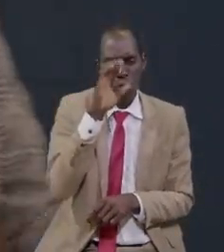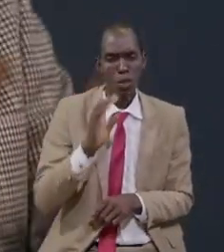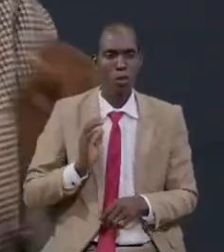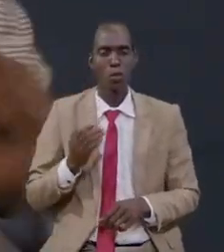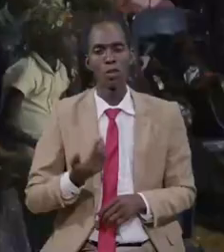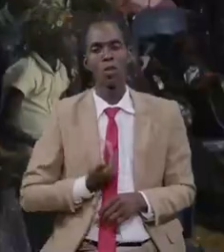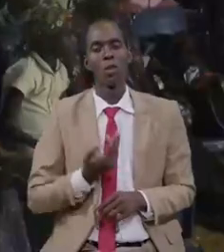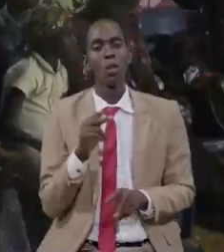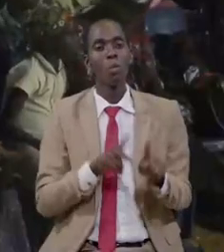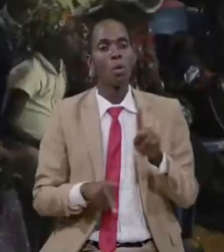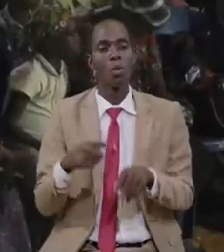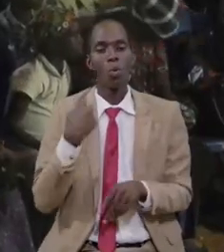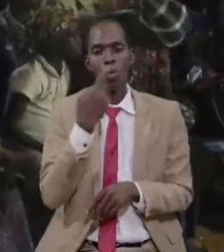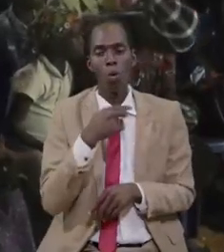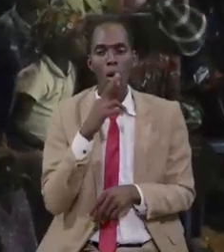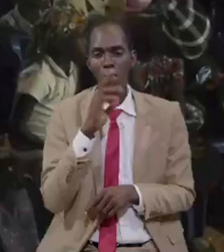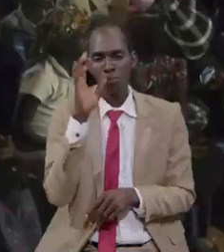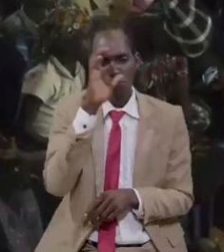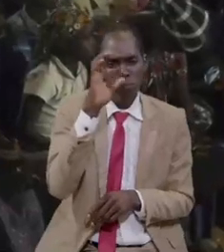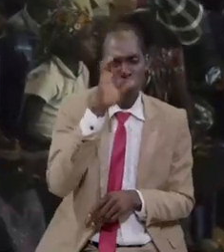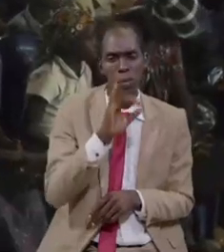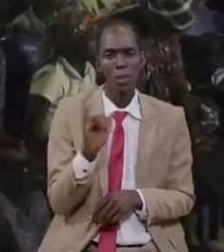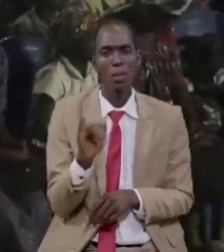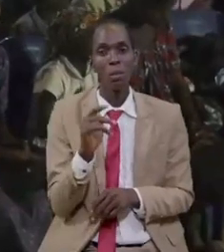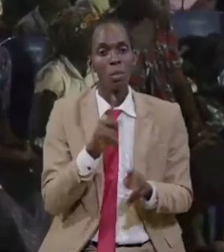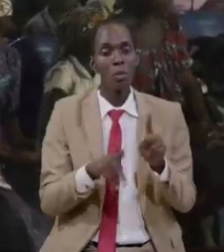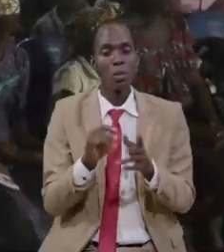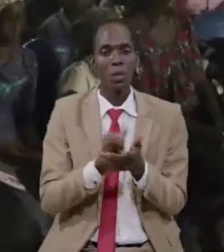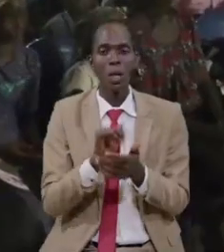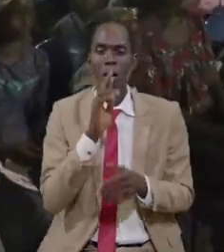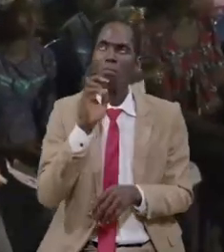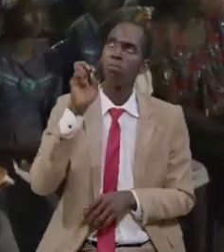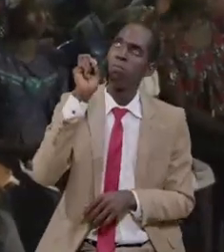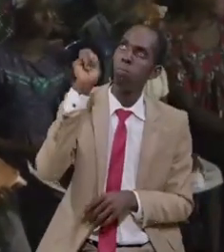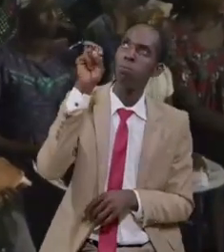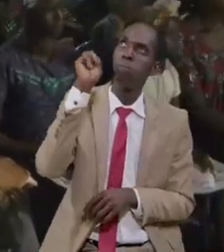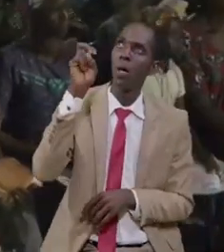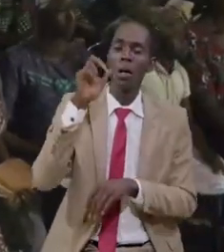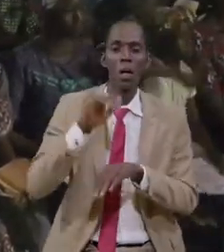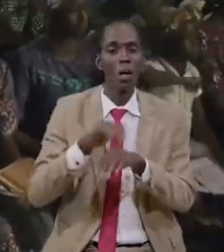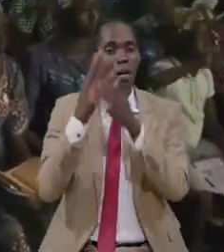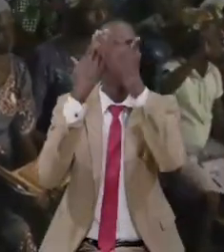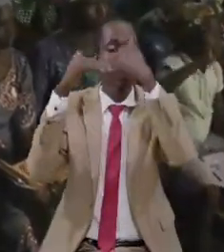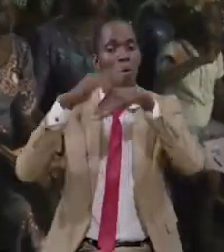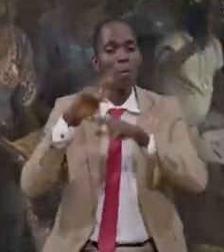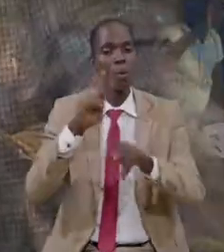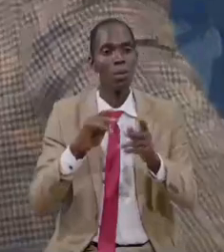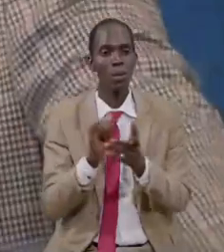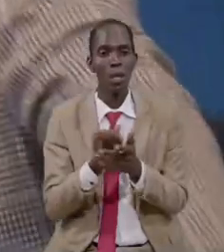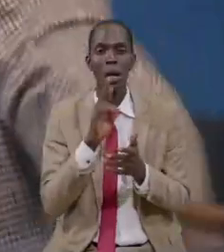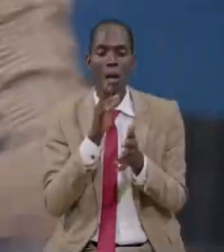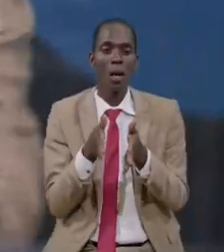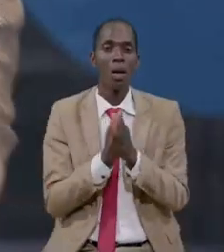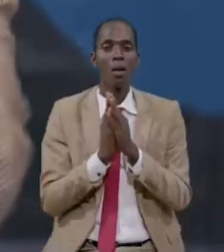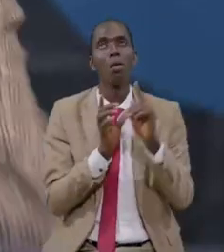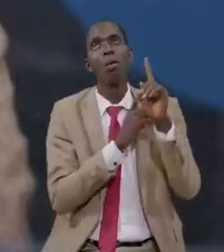cherchent, ceux qui frappent à sa porte, ceux qui demandent « Seigneur, je